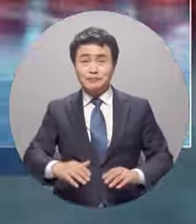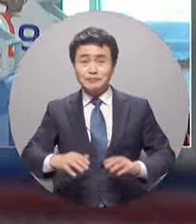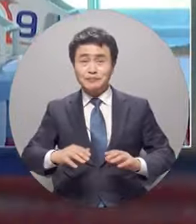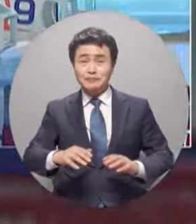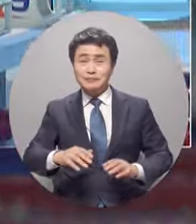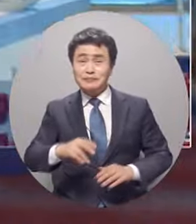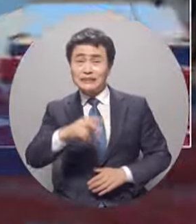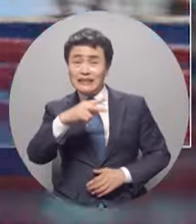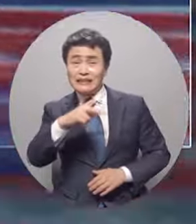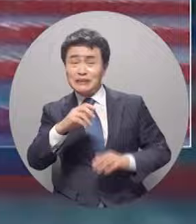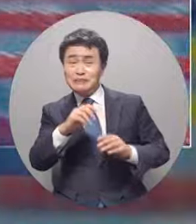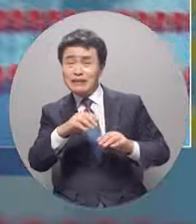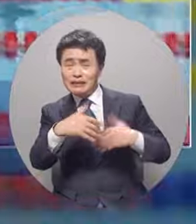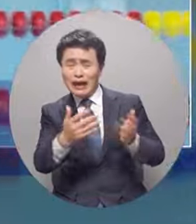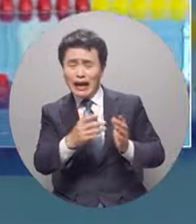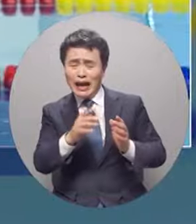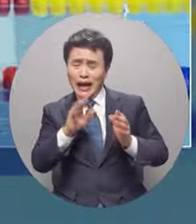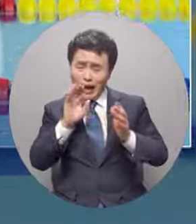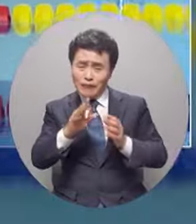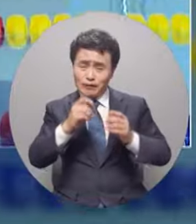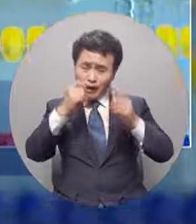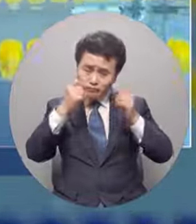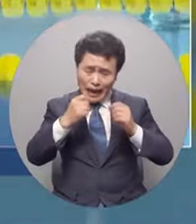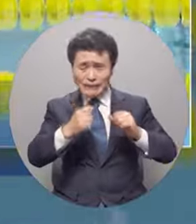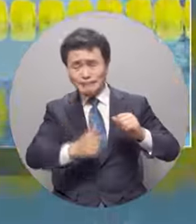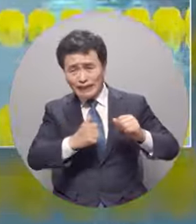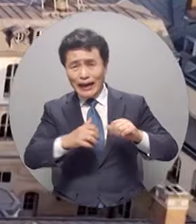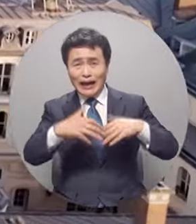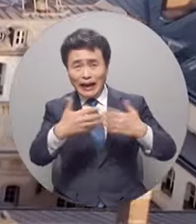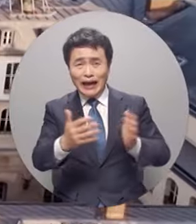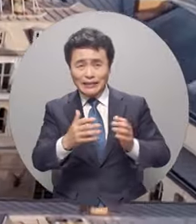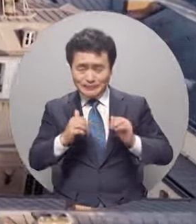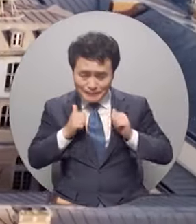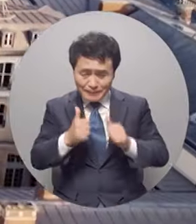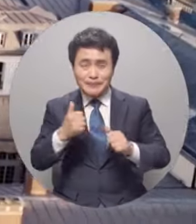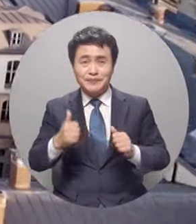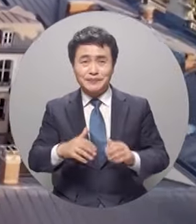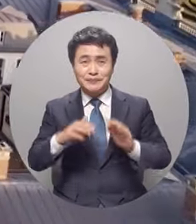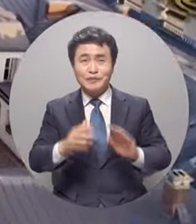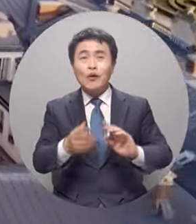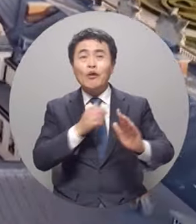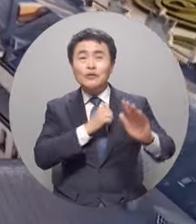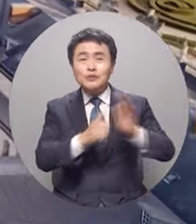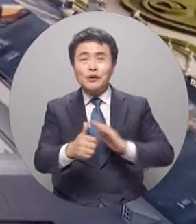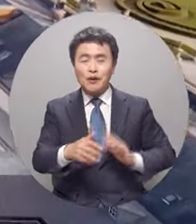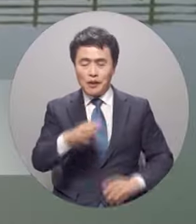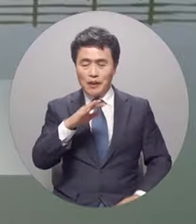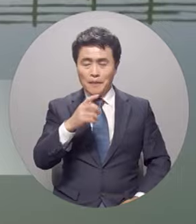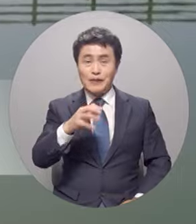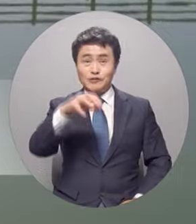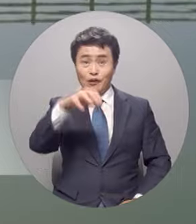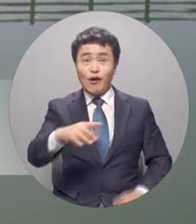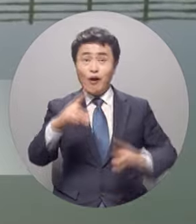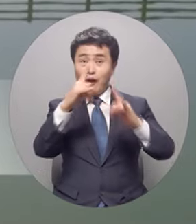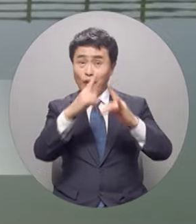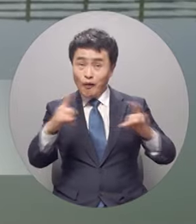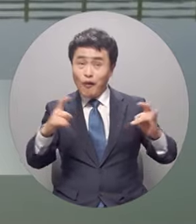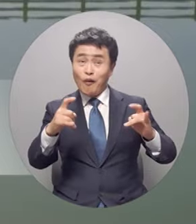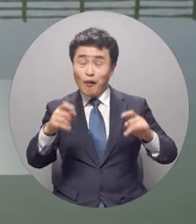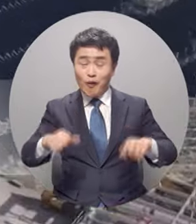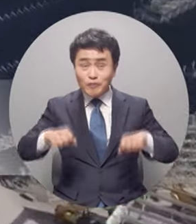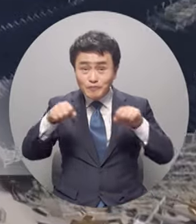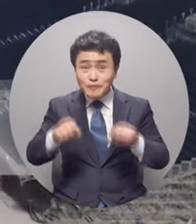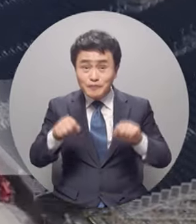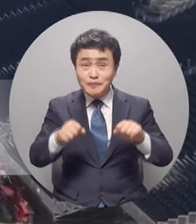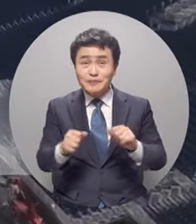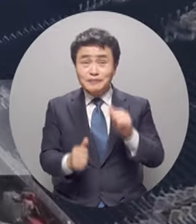그냥 울고불고 하면서 열심히 하지 않을까 생각하고 있습니다. 선수들은 베르사유 궁전에서 열릴 역사적인 레이스를